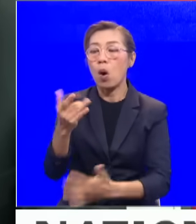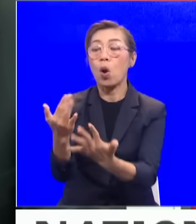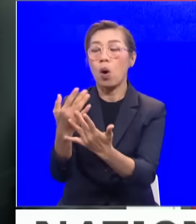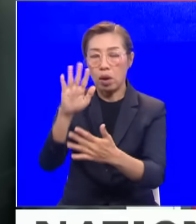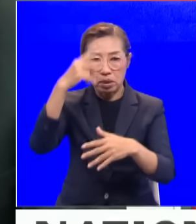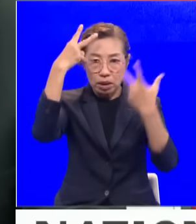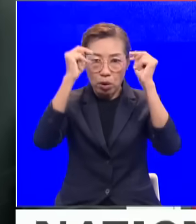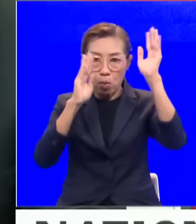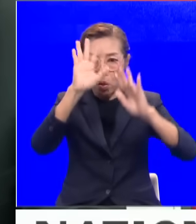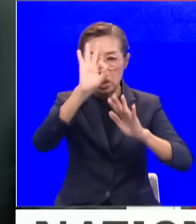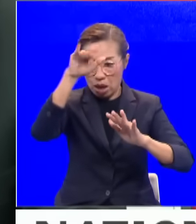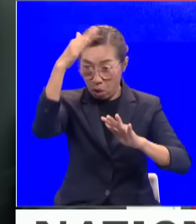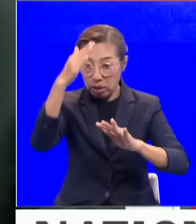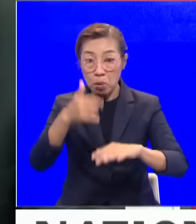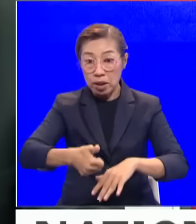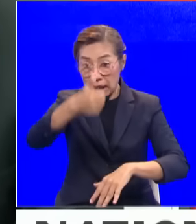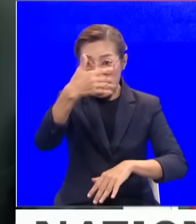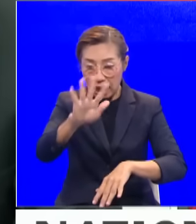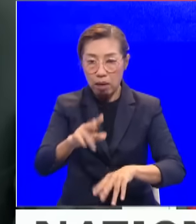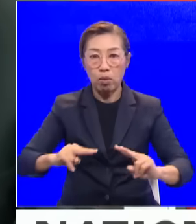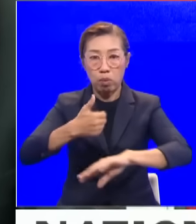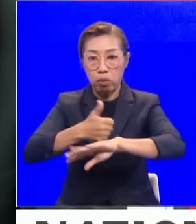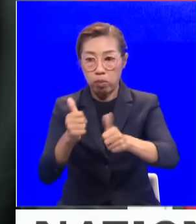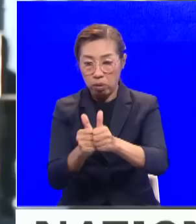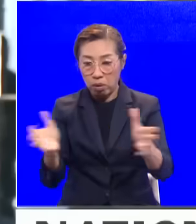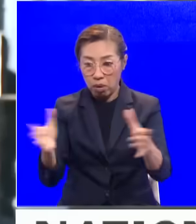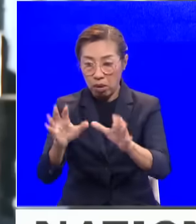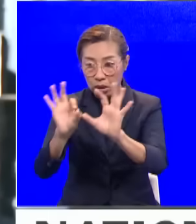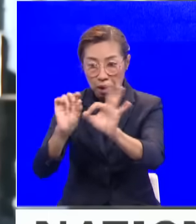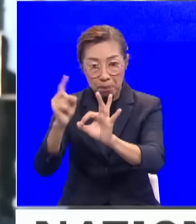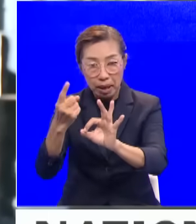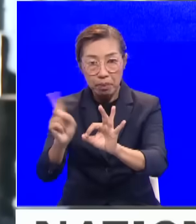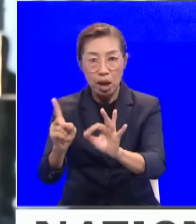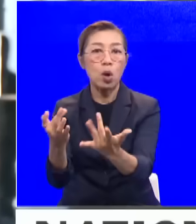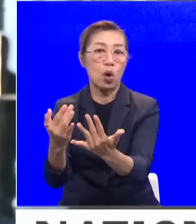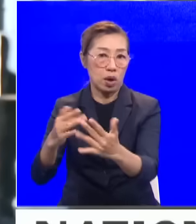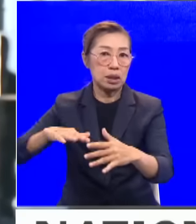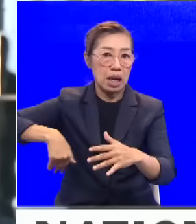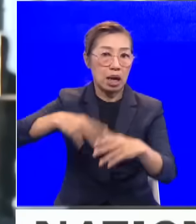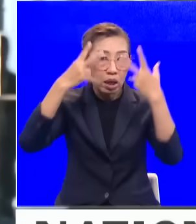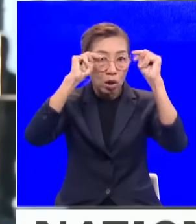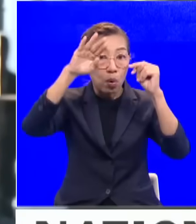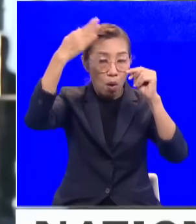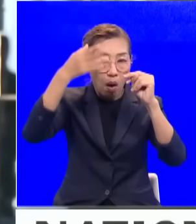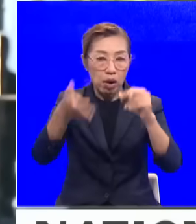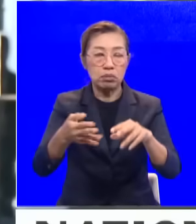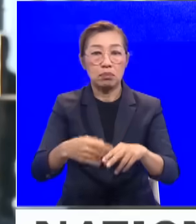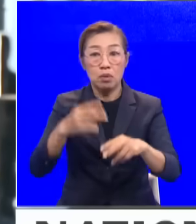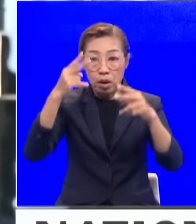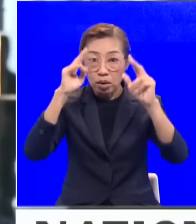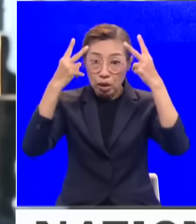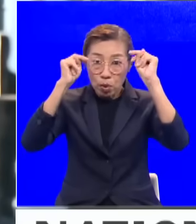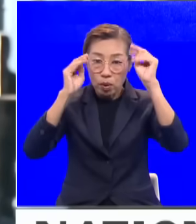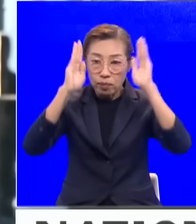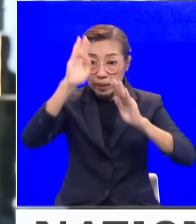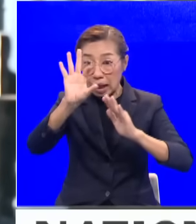าเนี่ยเดี๋ยวก็ต้องคุยกันนะคะเพราะว่าก็ต้องเลือกนายกให้ได้ก่อนตามกระบวนการกฎหมายพอได้นายกแล้วก็ต้องรอโปรดเกล้ารอกระบวนการนาย